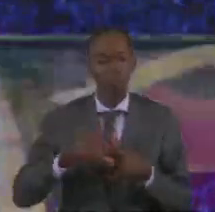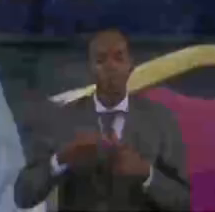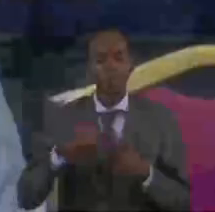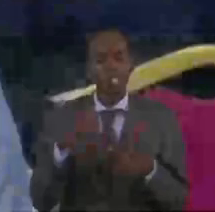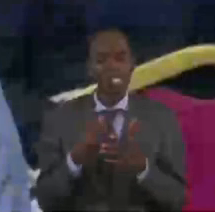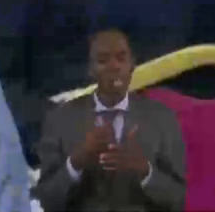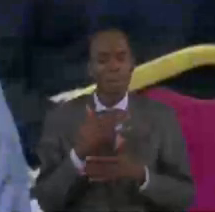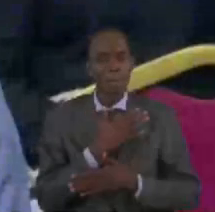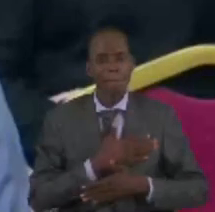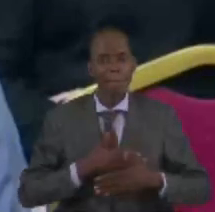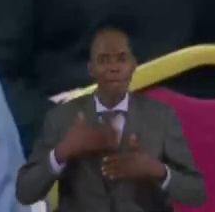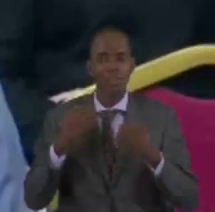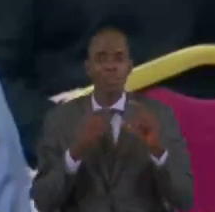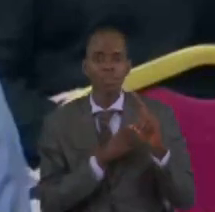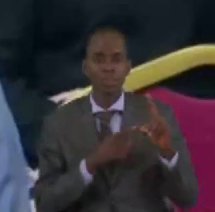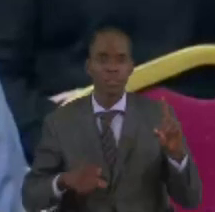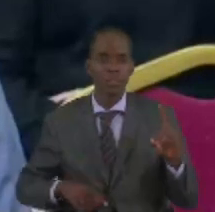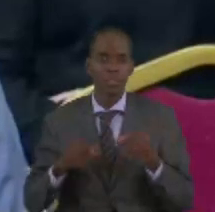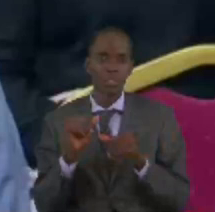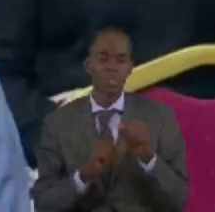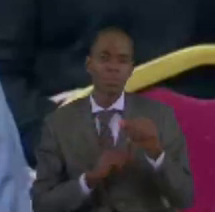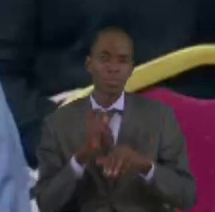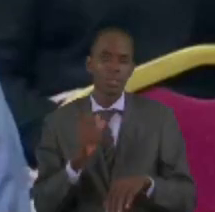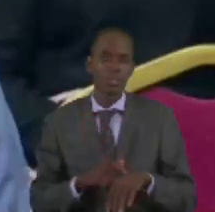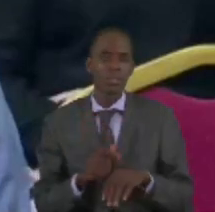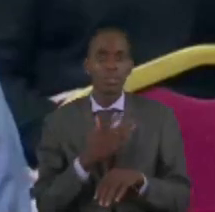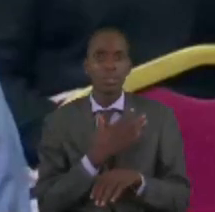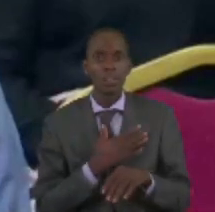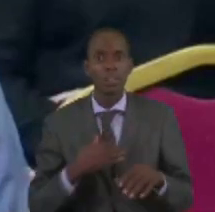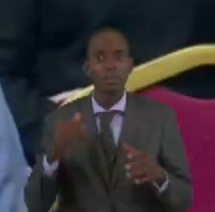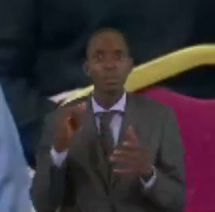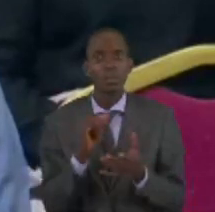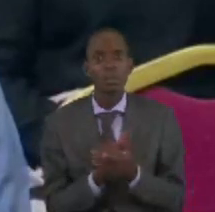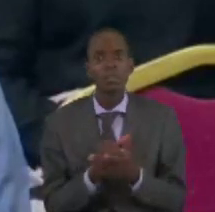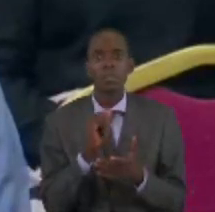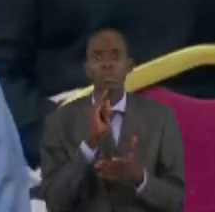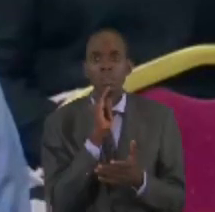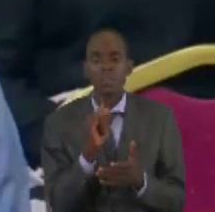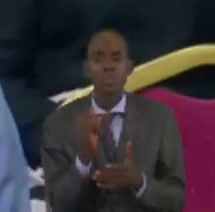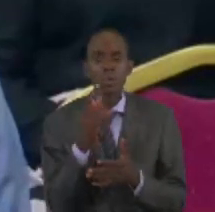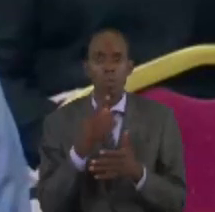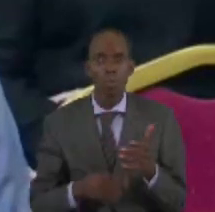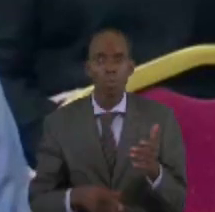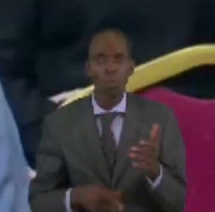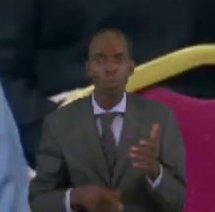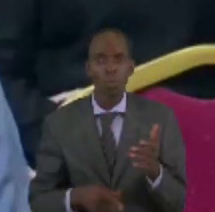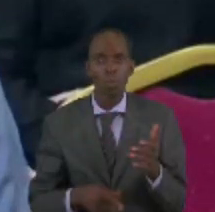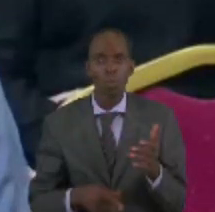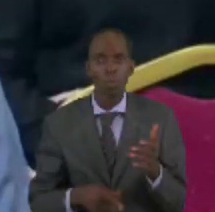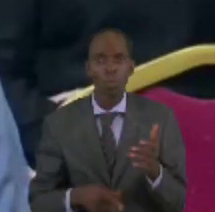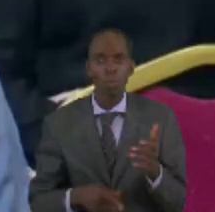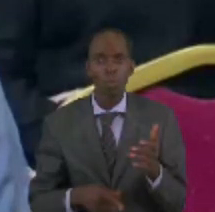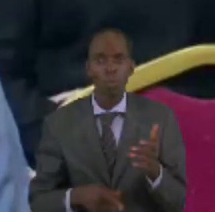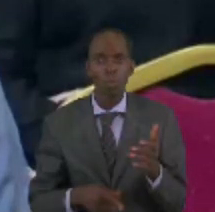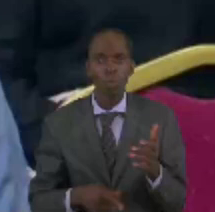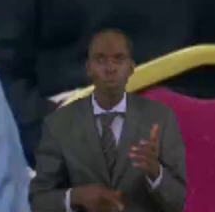association, adhésion, affiliation au Seigneur, plaise au Seigneur à tout moment. C'est ce que le